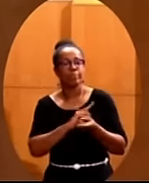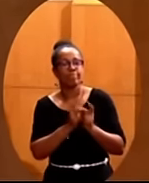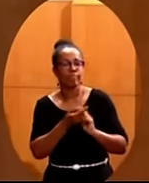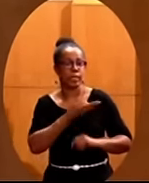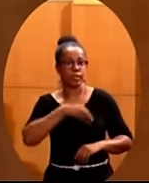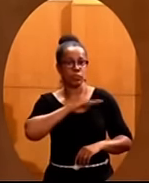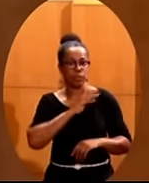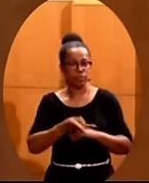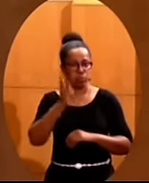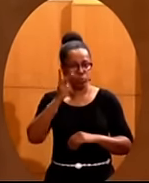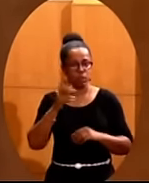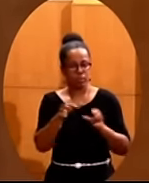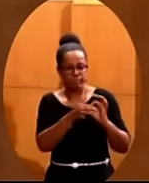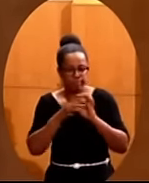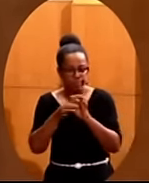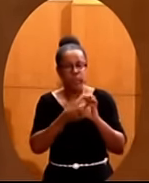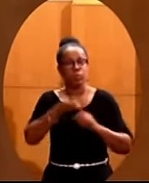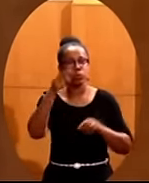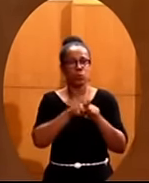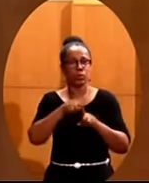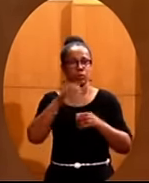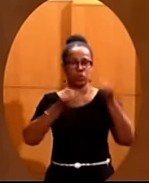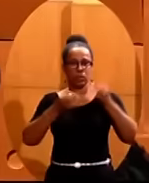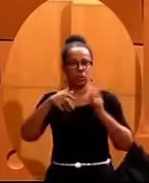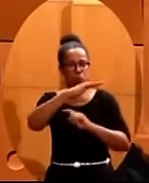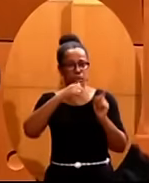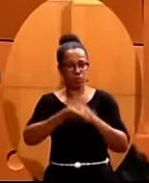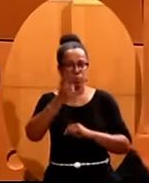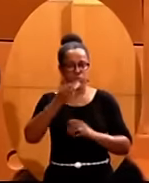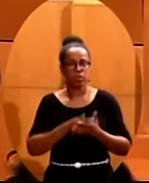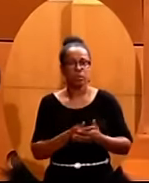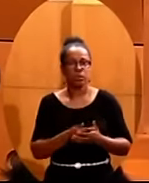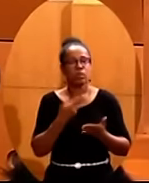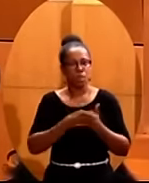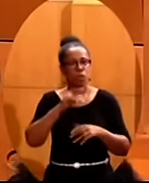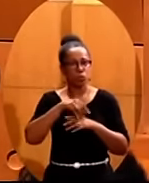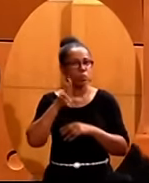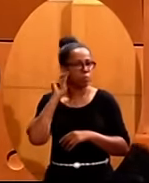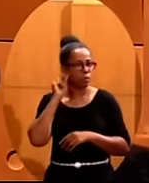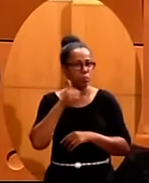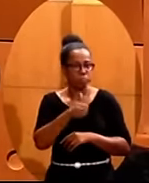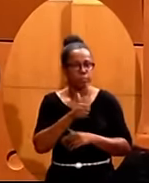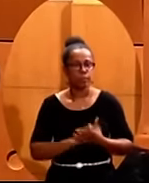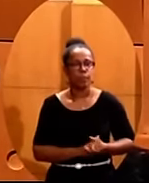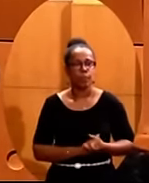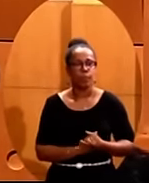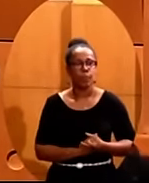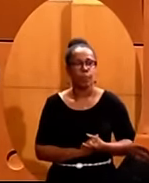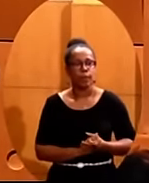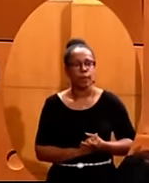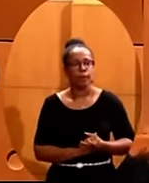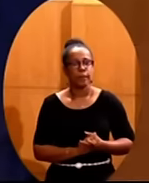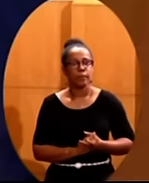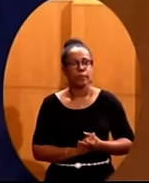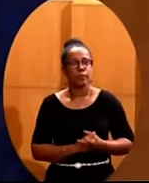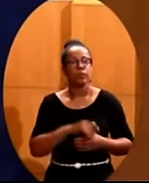responsabilité de solidarité de justice sociale est bien entendu il est